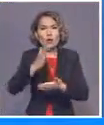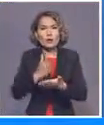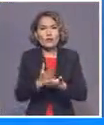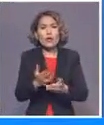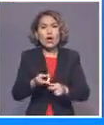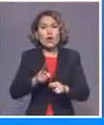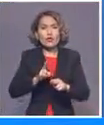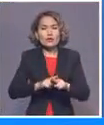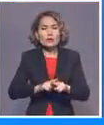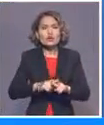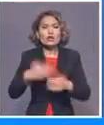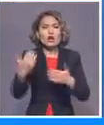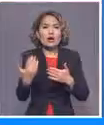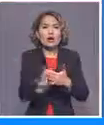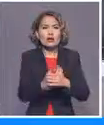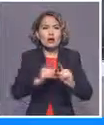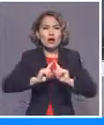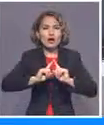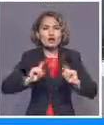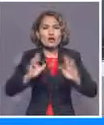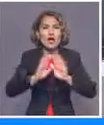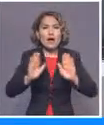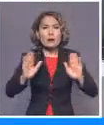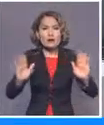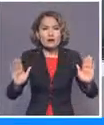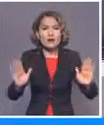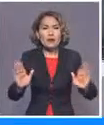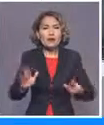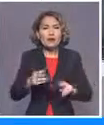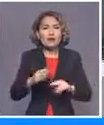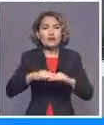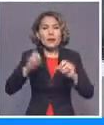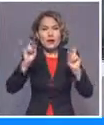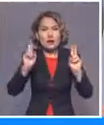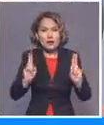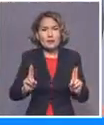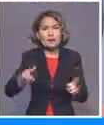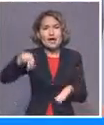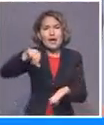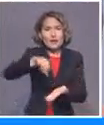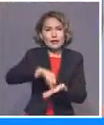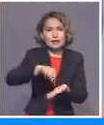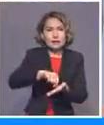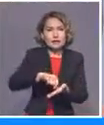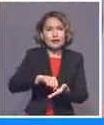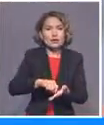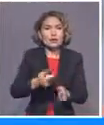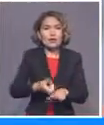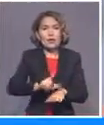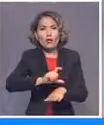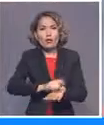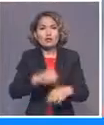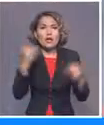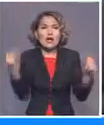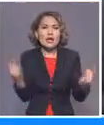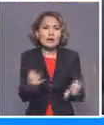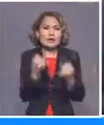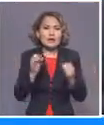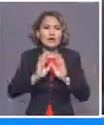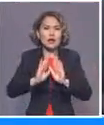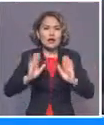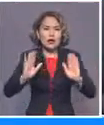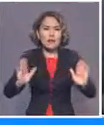мекемеде ұйымдастырылатын Читра Бай Нью Бай жиынтығының көрмесі сала мамандарының ғана емес, жалпы қауымның қызығушылығын тудырып отыр.